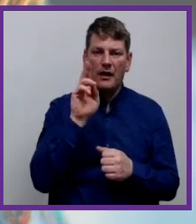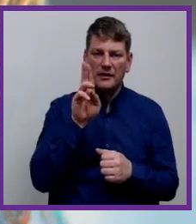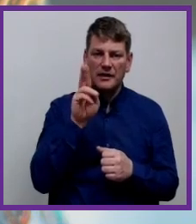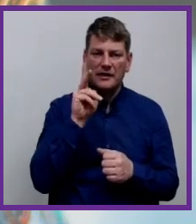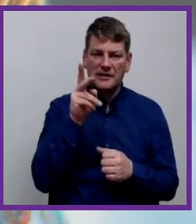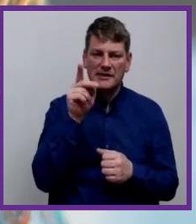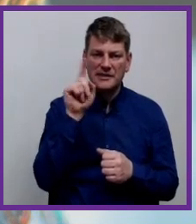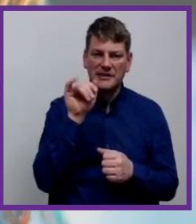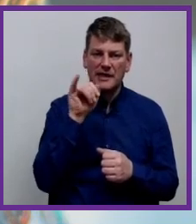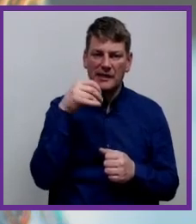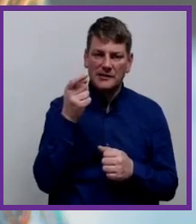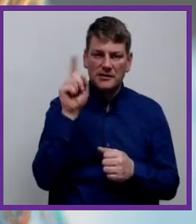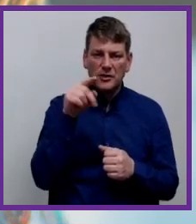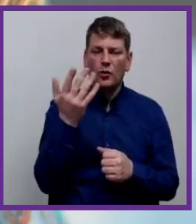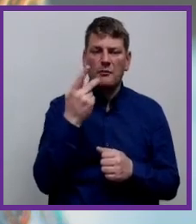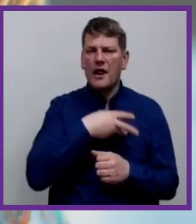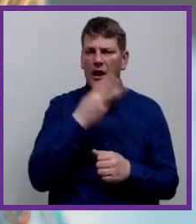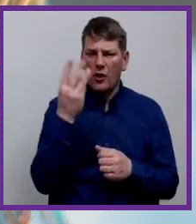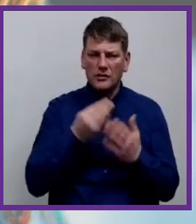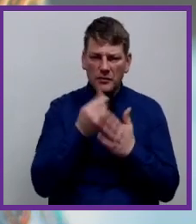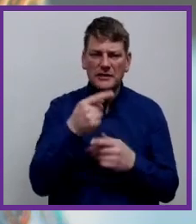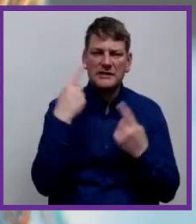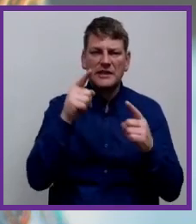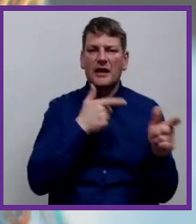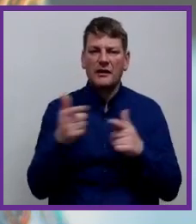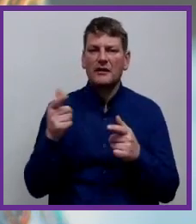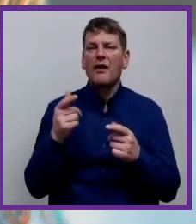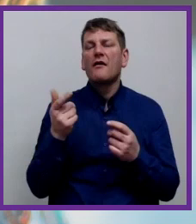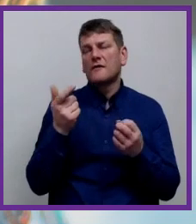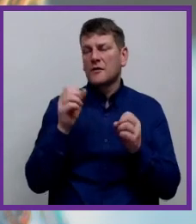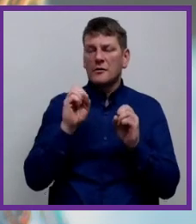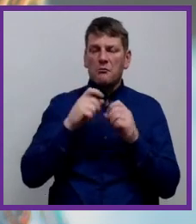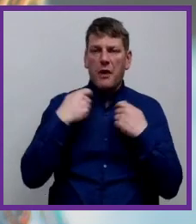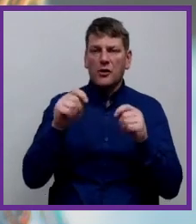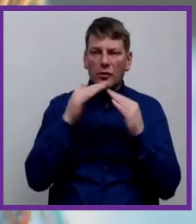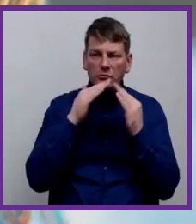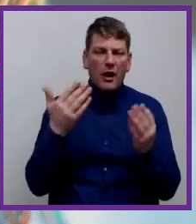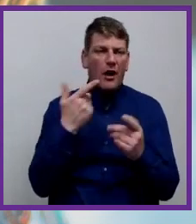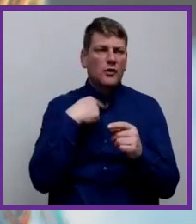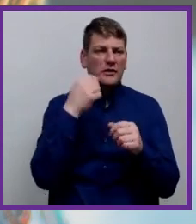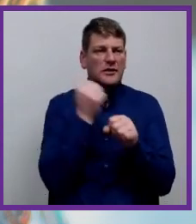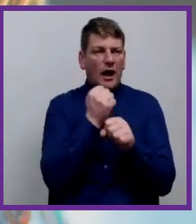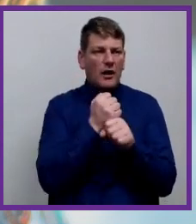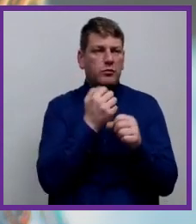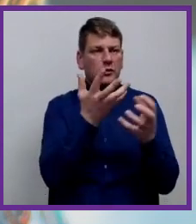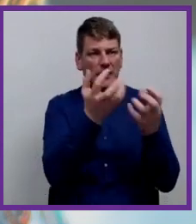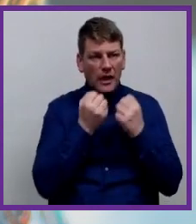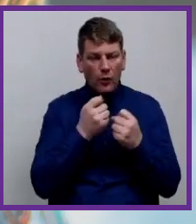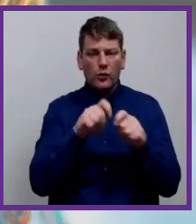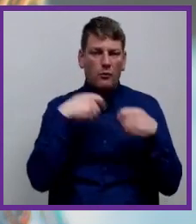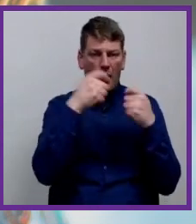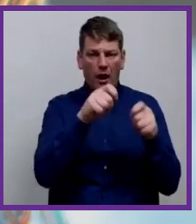kas miljonus tagad maksā, ka cits pat gatavo savu māju pārdot vai izraut sienu, lai to darbu savukārt pārdot tālāk un iegūtu